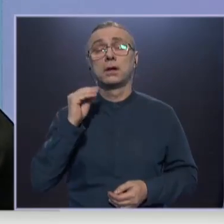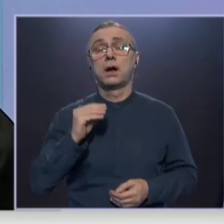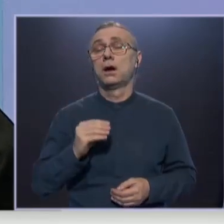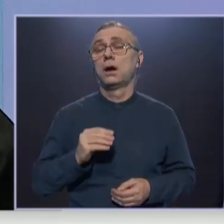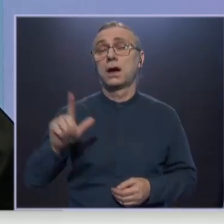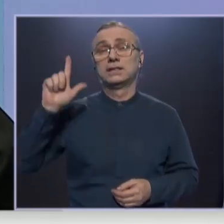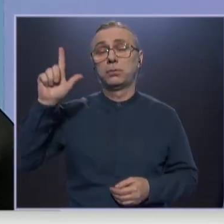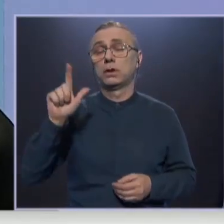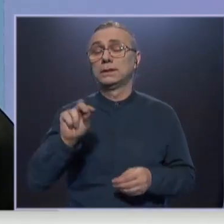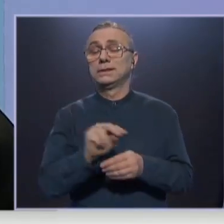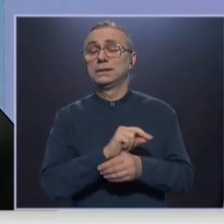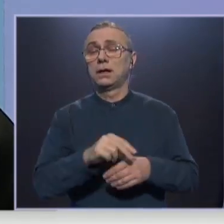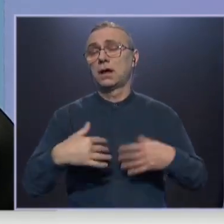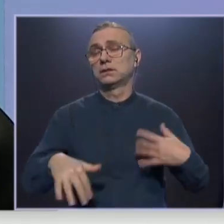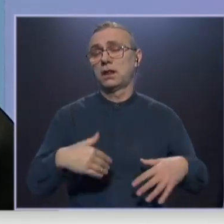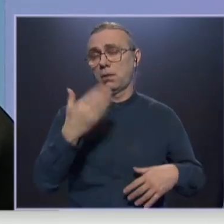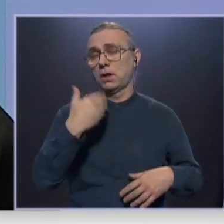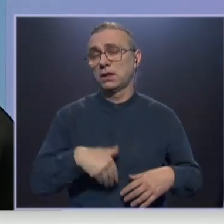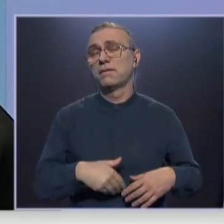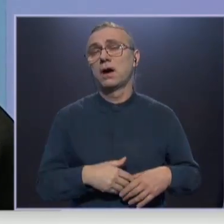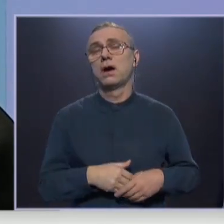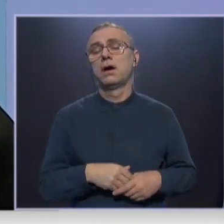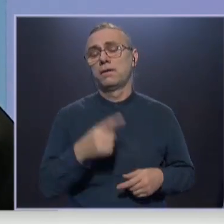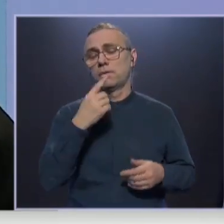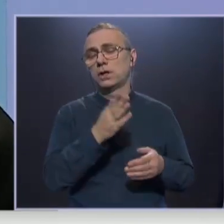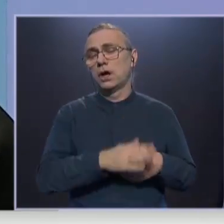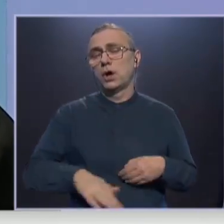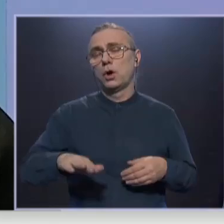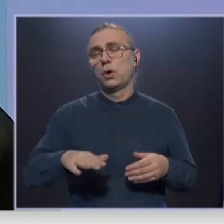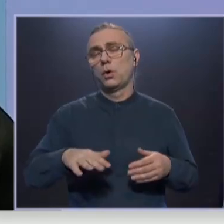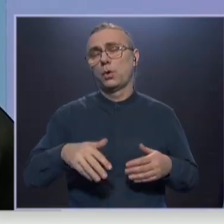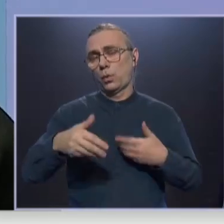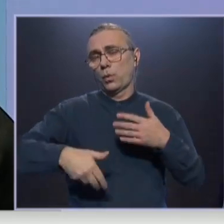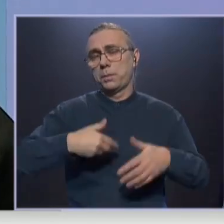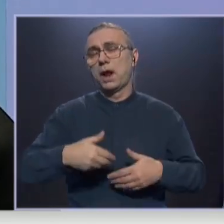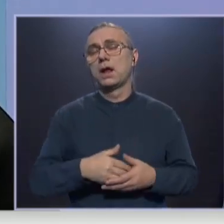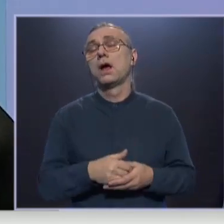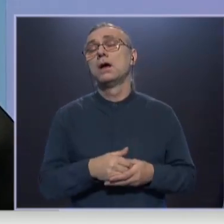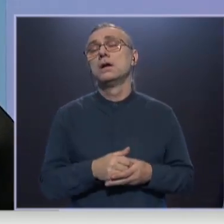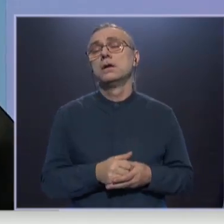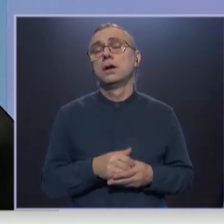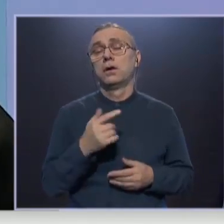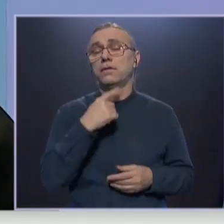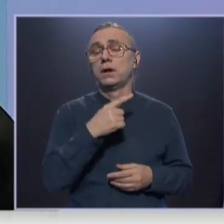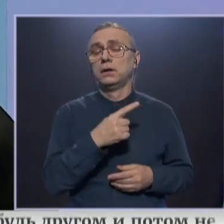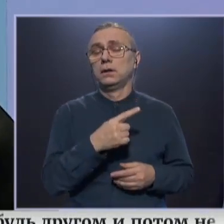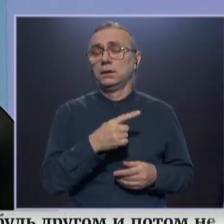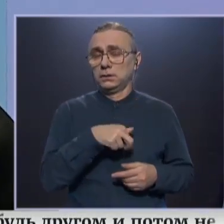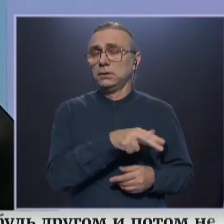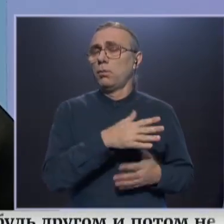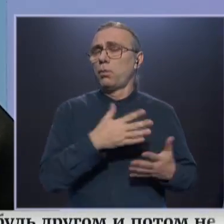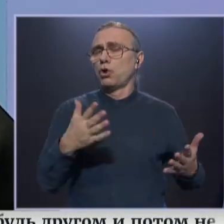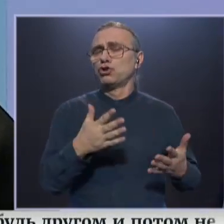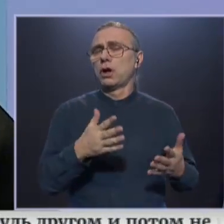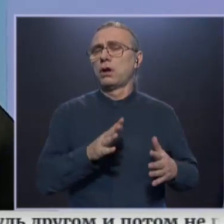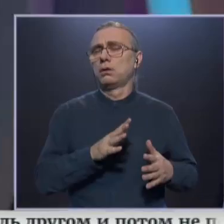например, расслабленного около купели, то Он им сказал, иди и больше не греши, да не горшите, что будет. То есть очень важно после покаяния,